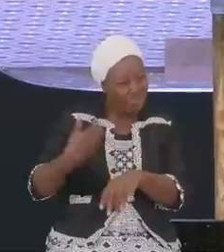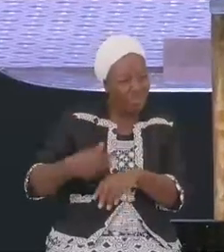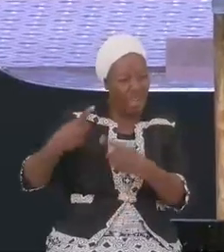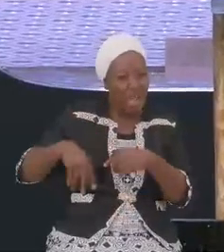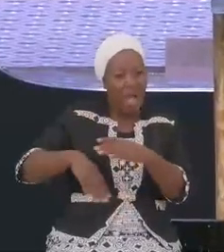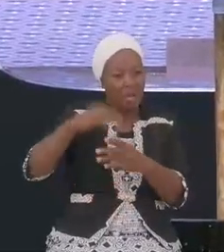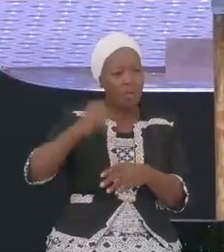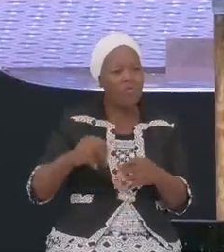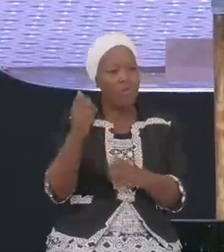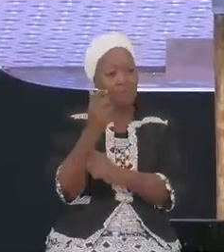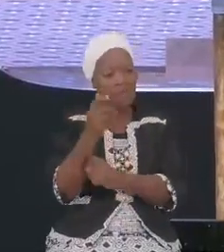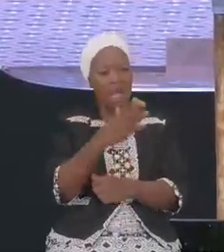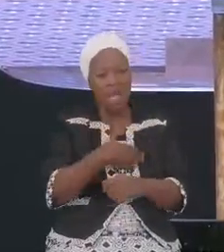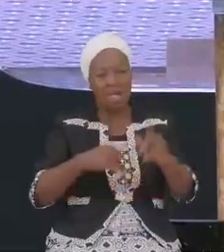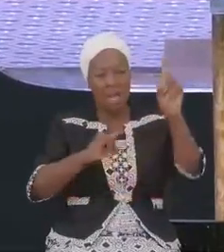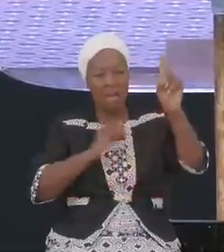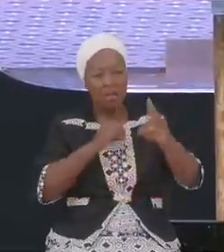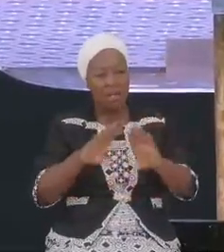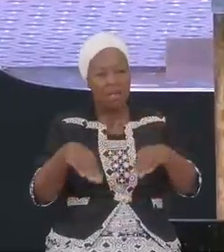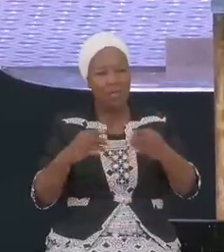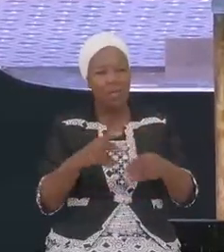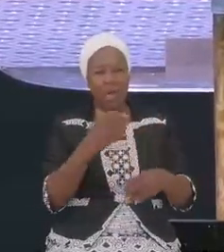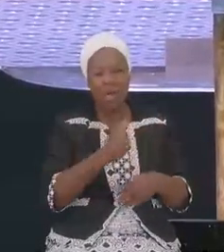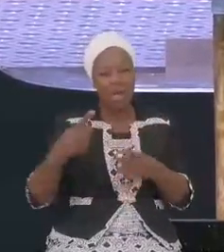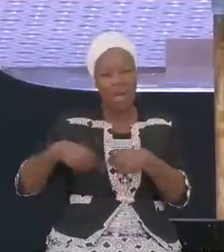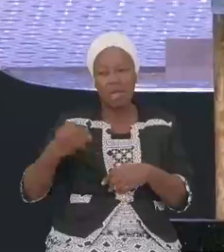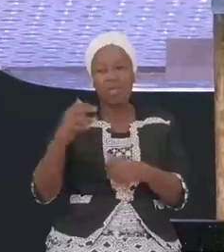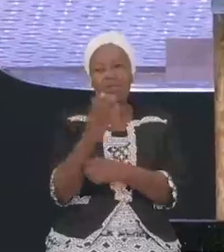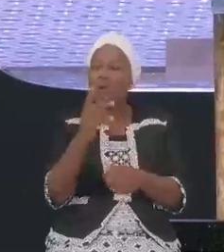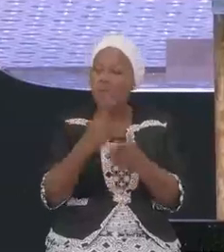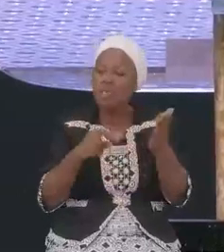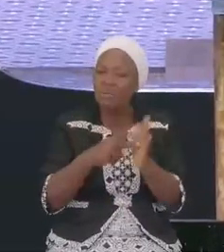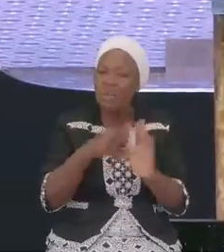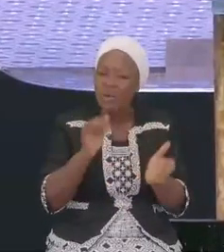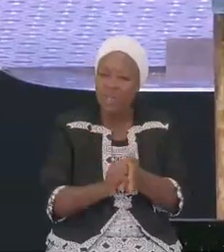je vous donnerai un cœur de chair. Qu'est-ce qu'il dit ici?